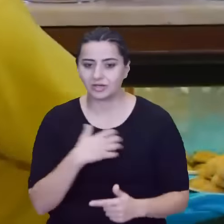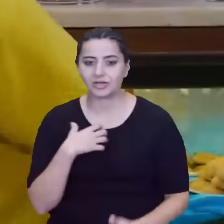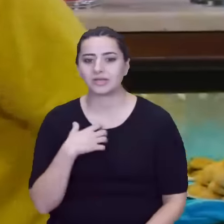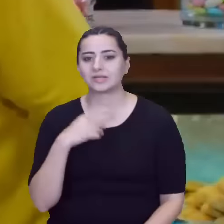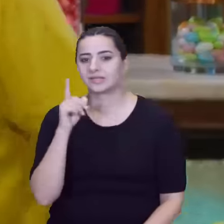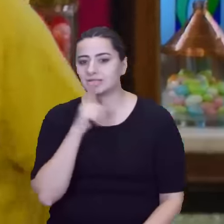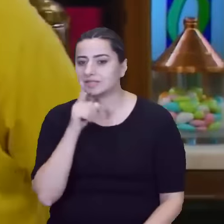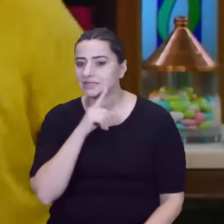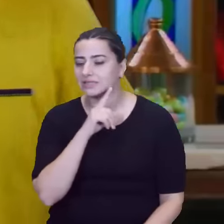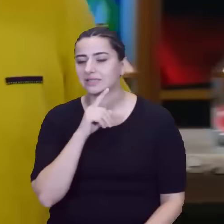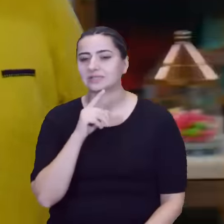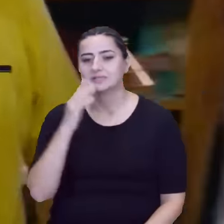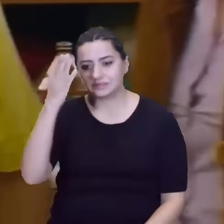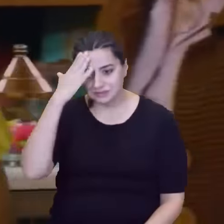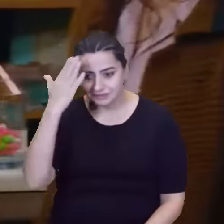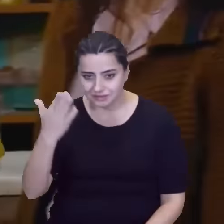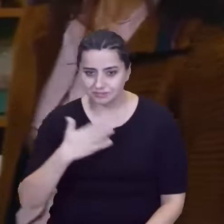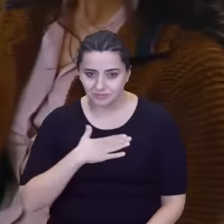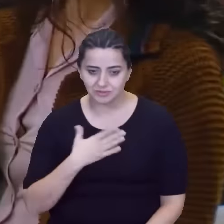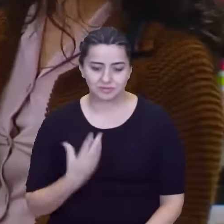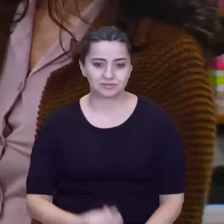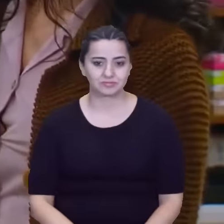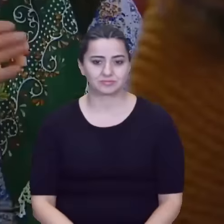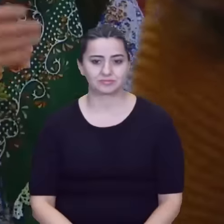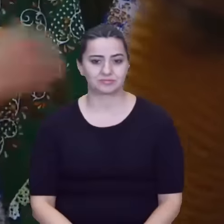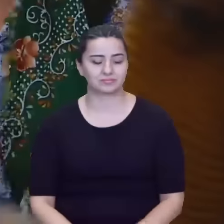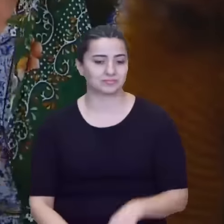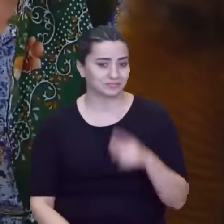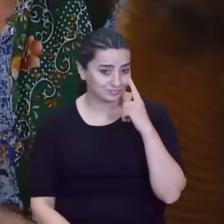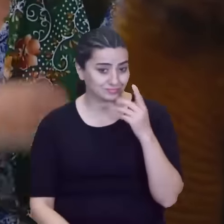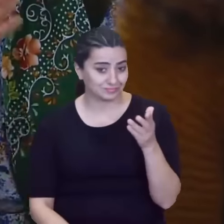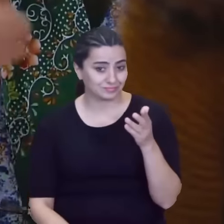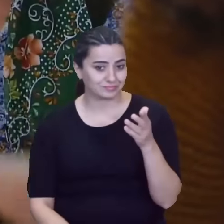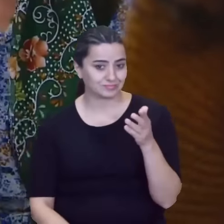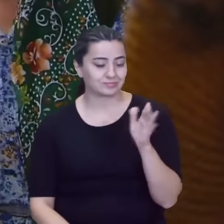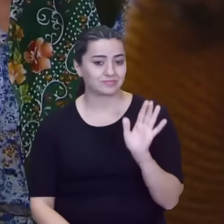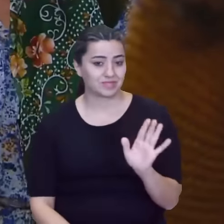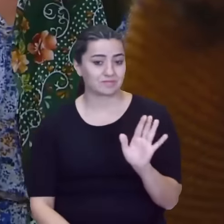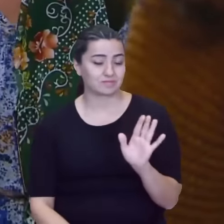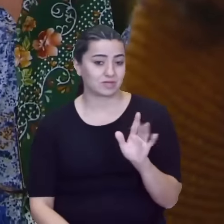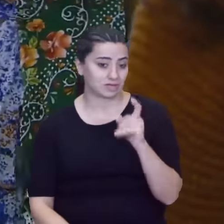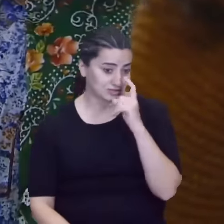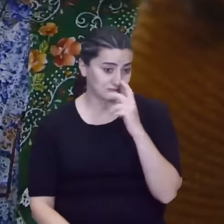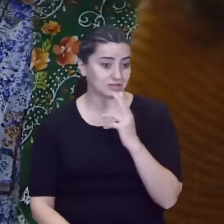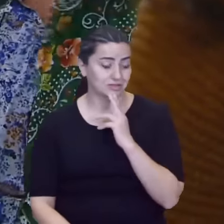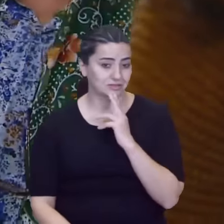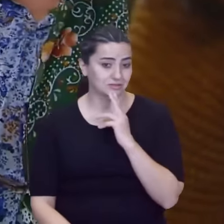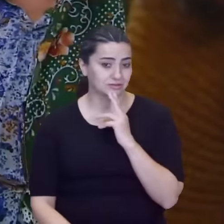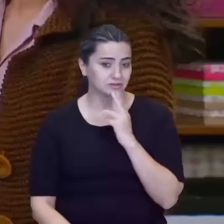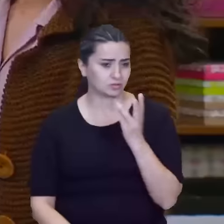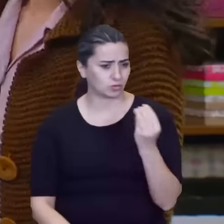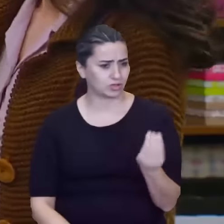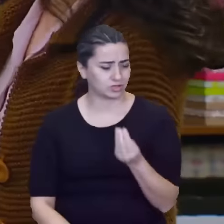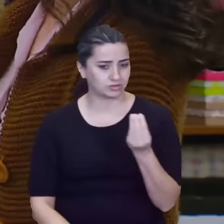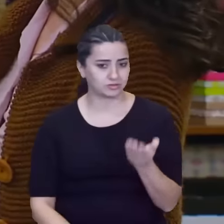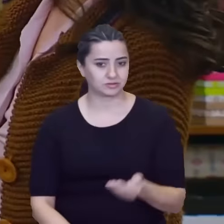Oh İngiltere'den selamlar saygılar getirdik. Bak sen. Ama kraliçe da bir şey çok genç.